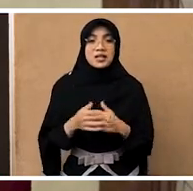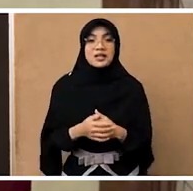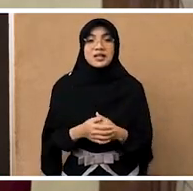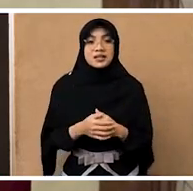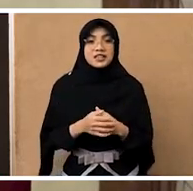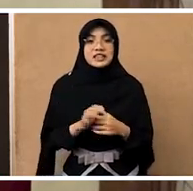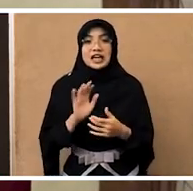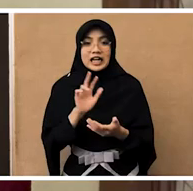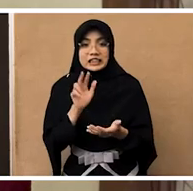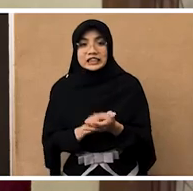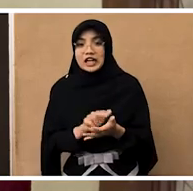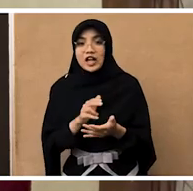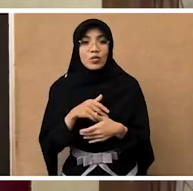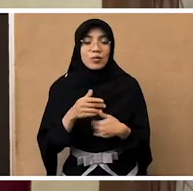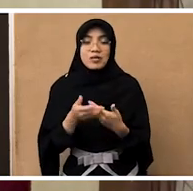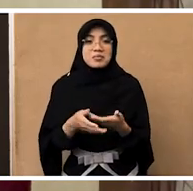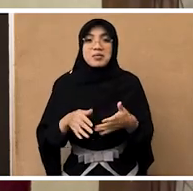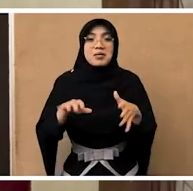ya